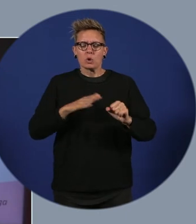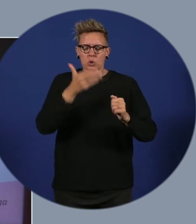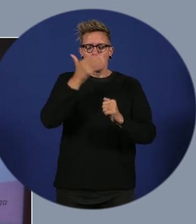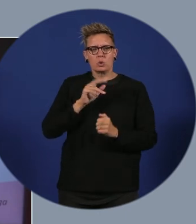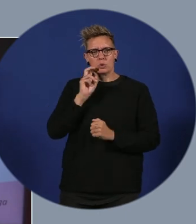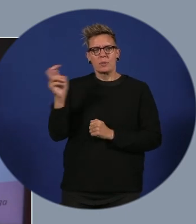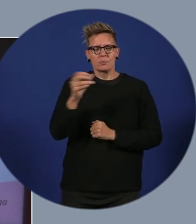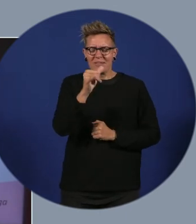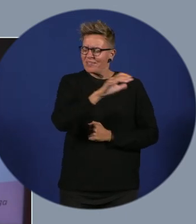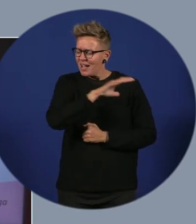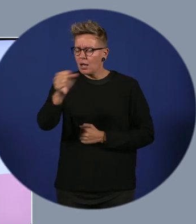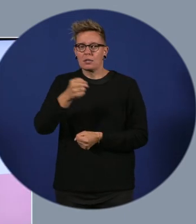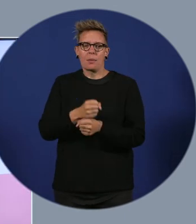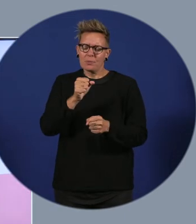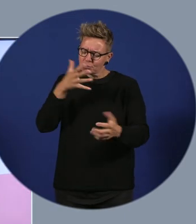ungdomsperspektiv i allt det vi gör.